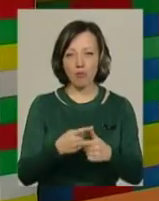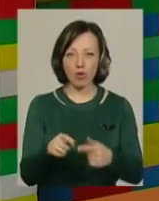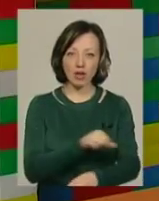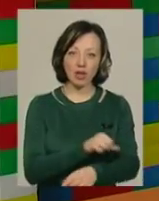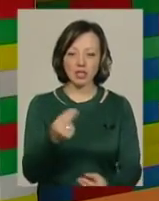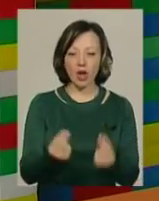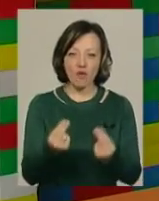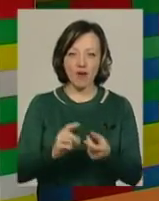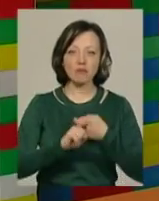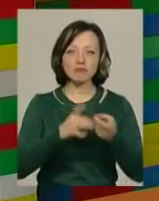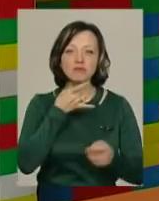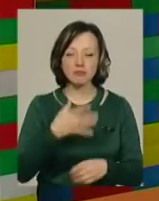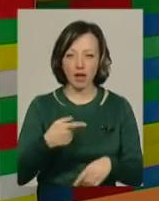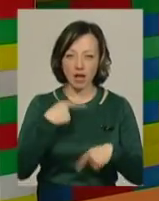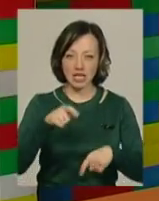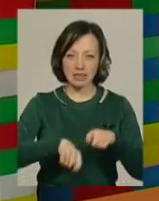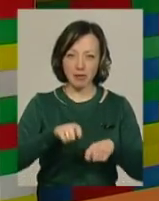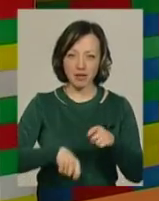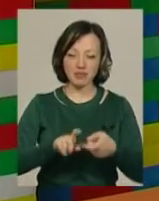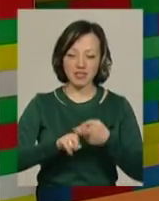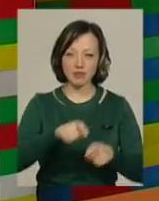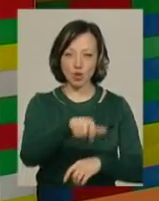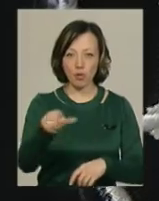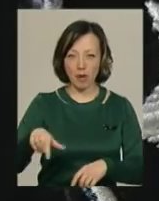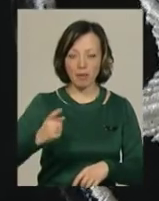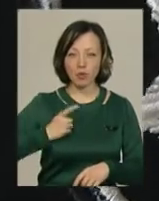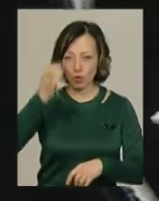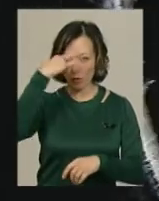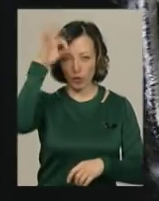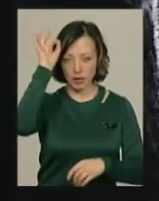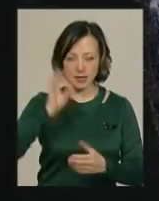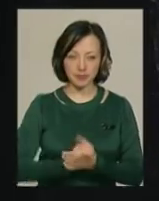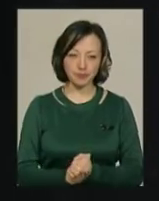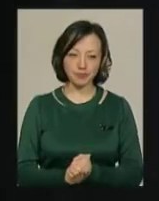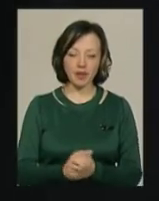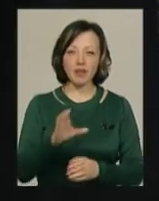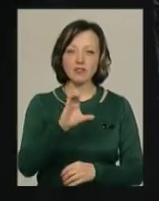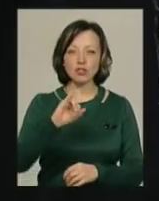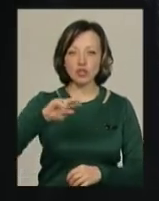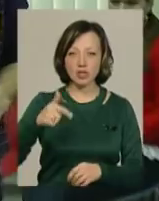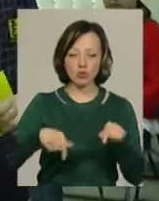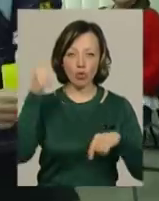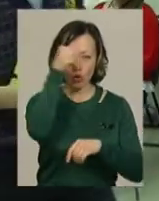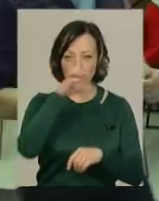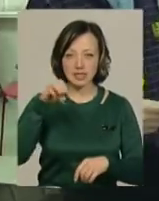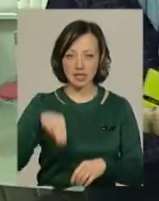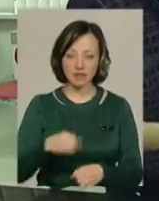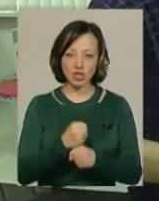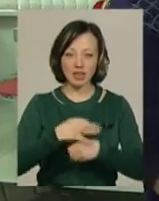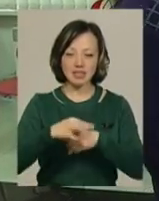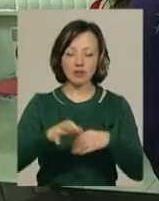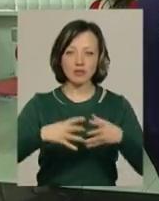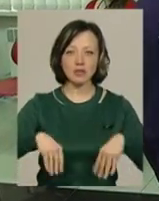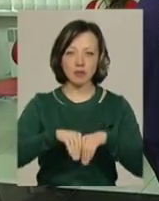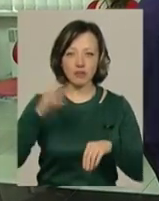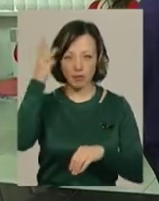ігрова залежності, каже інспекторка зі зв'язків із громадськістю патрульної поліції Алла Стрімбіцька. У січні цьогоріч за статтею «Вчинення насильства у